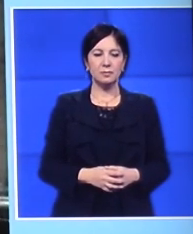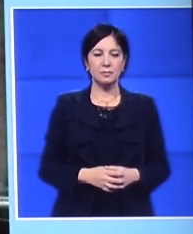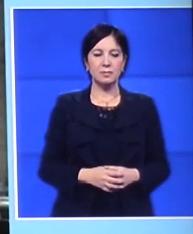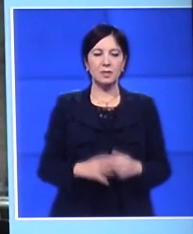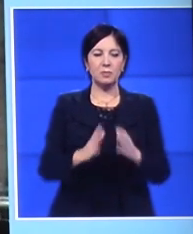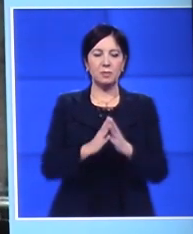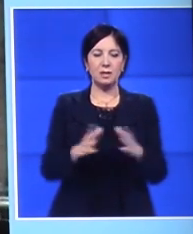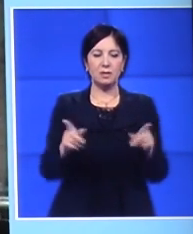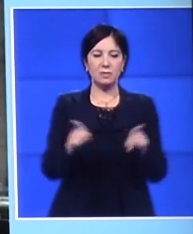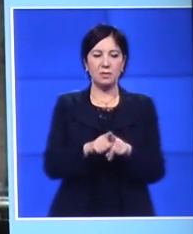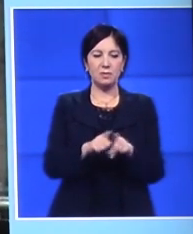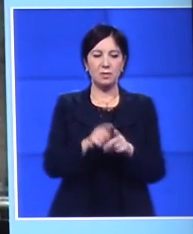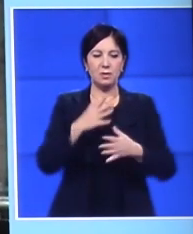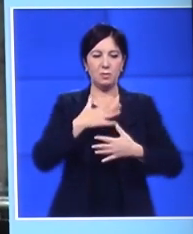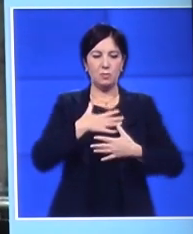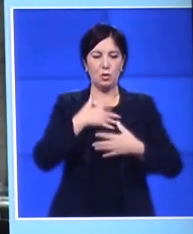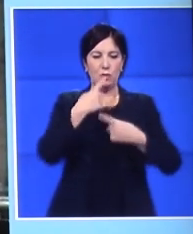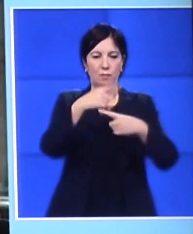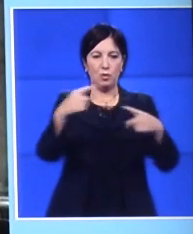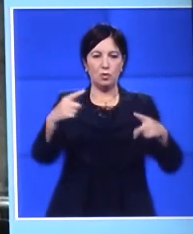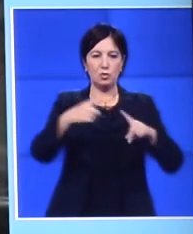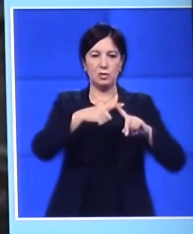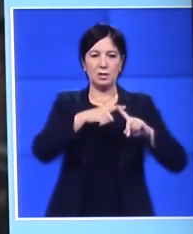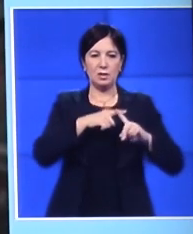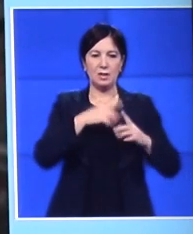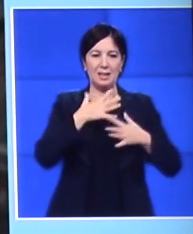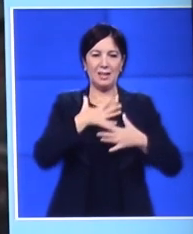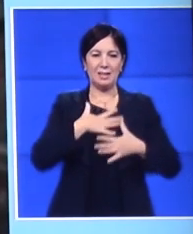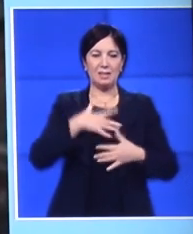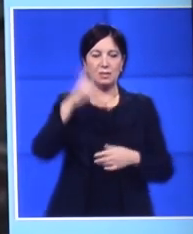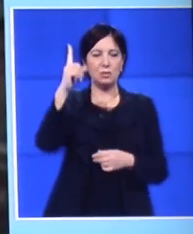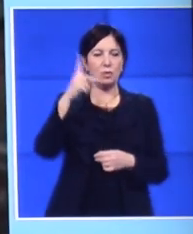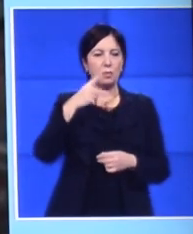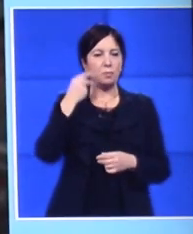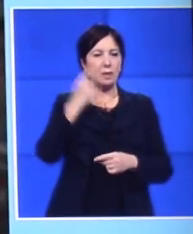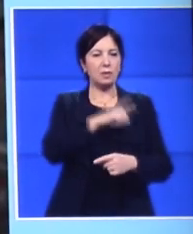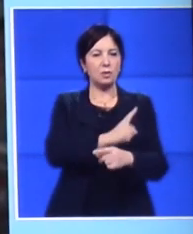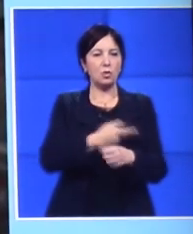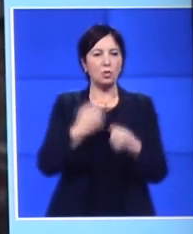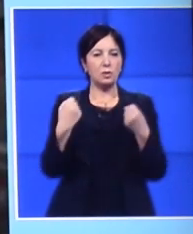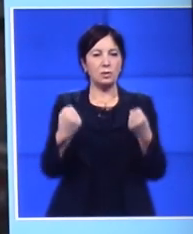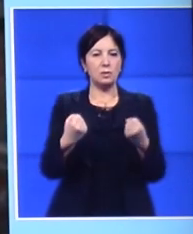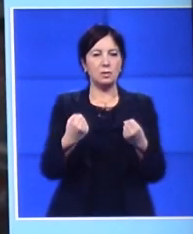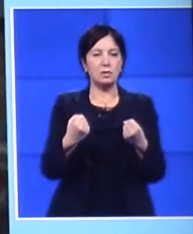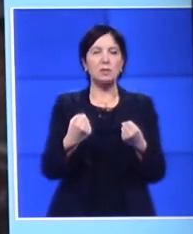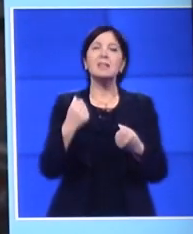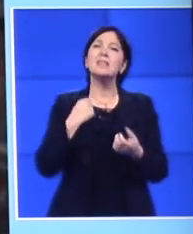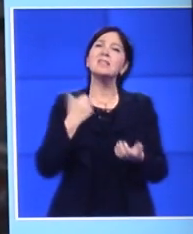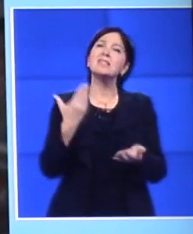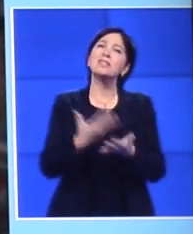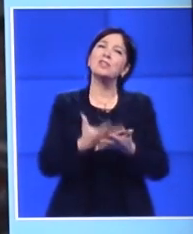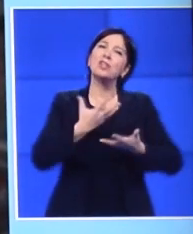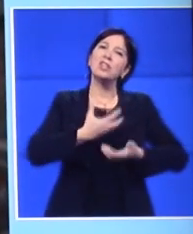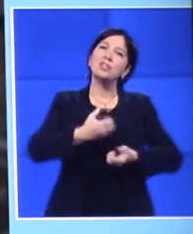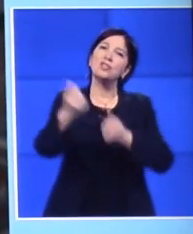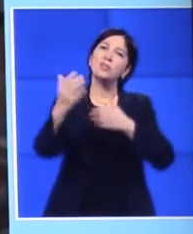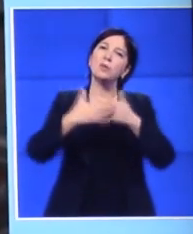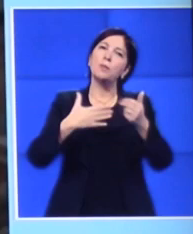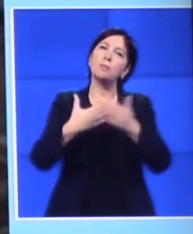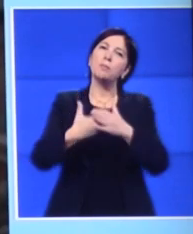segno perché il mio è il sacrificio, sia da lì che ti ha fatto il tuo tempo. Il Signore ci ha